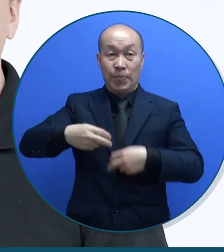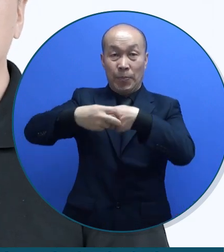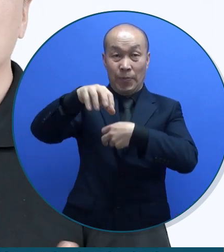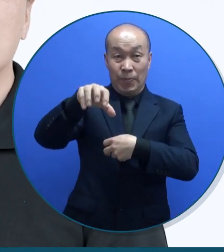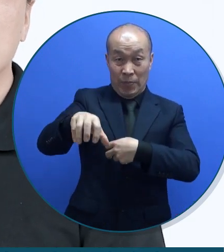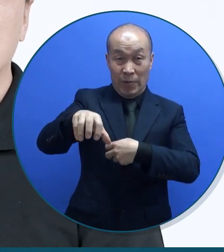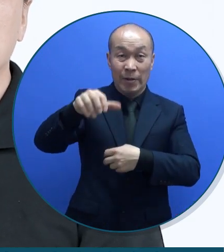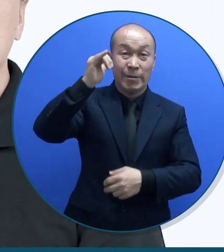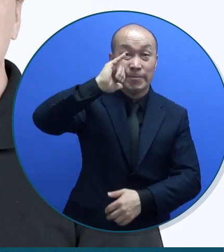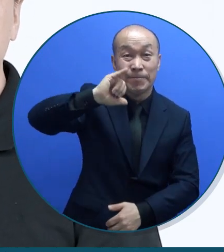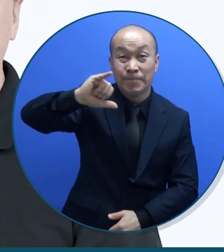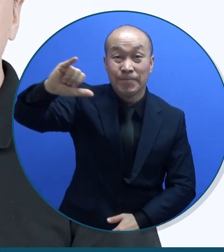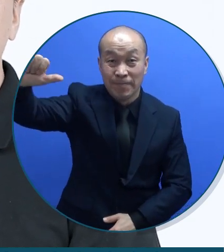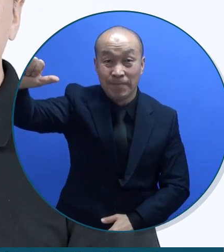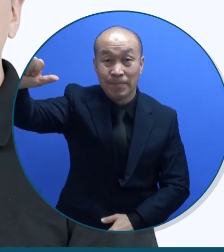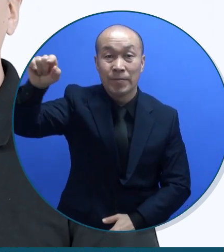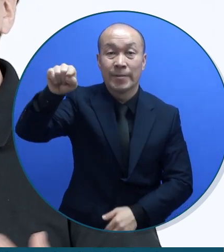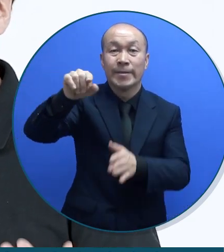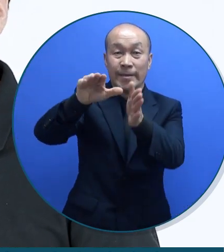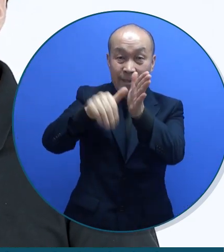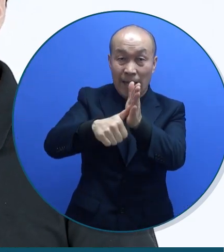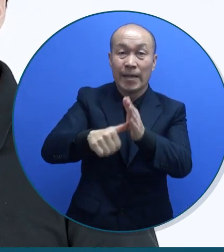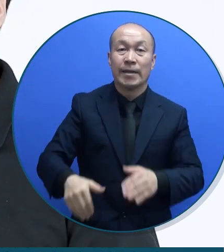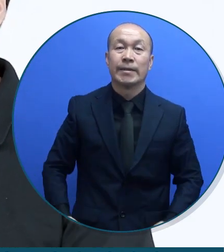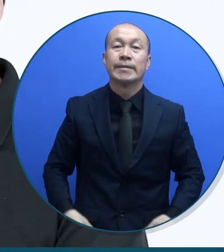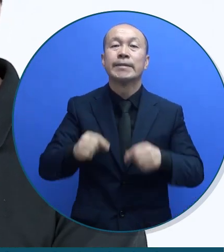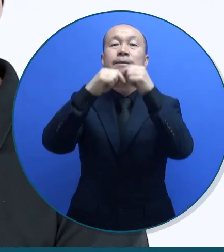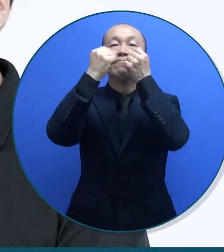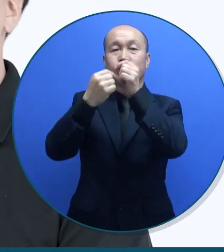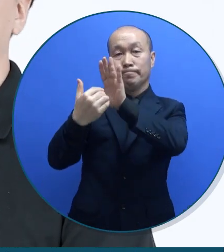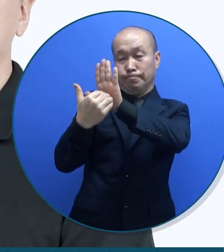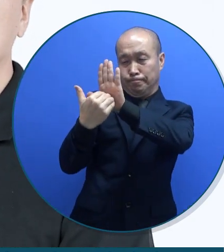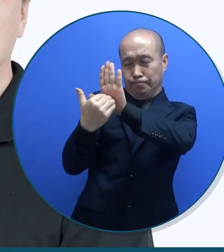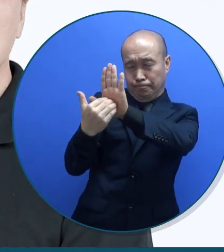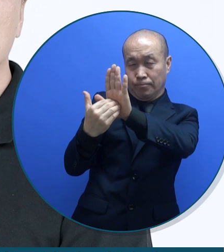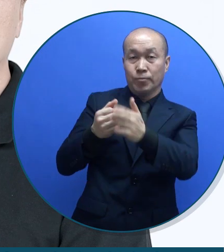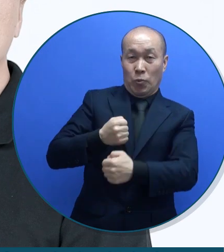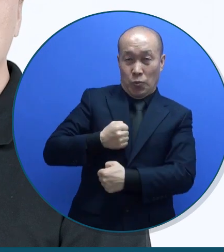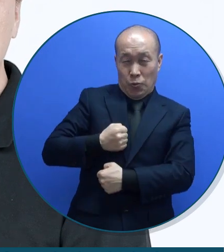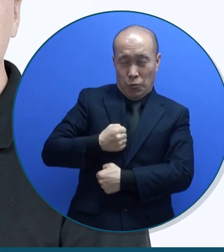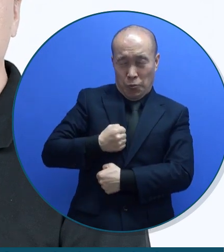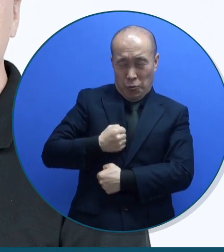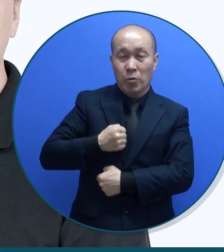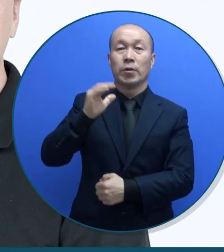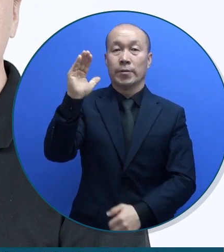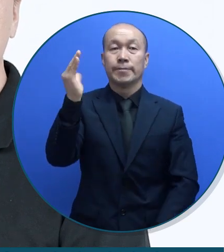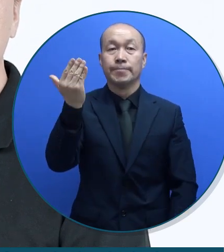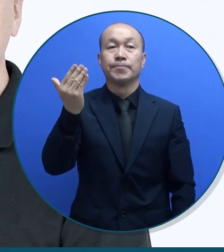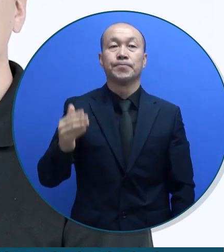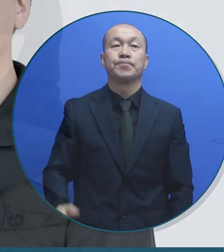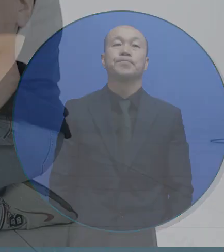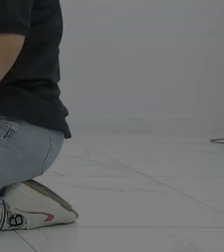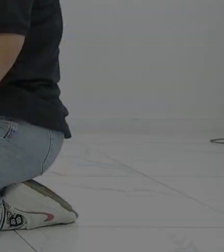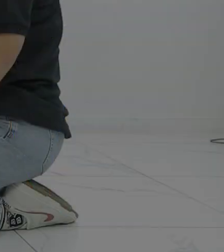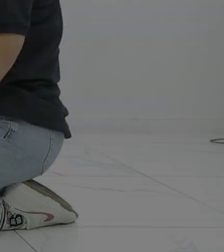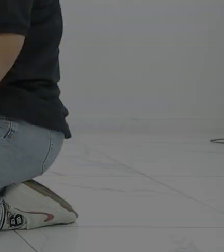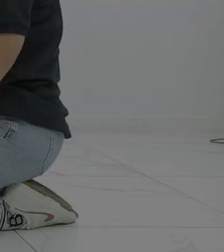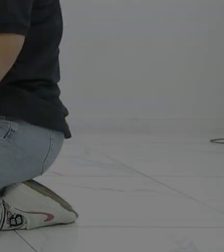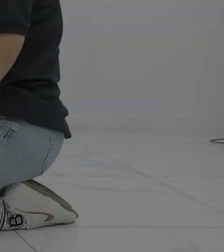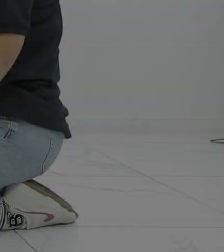보건소로부터 연락이 올 것이니 그때까지 개인 방역을 철저히 지켜주시면 됩니다.